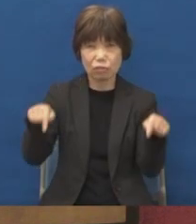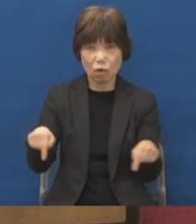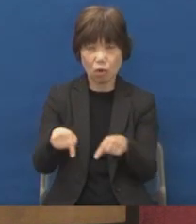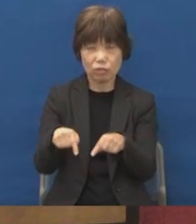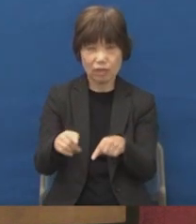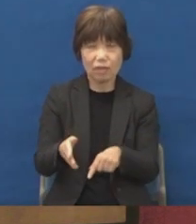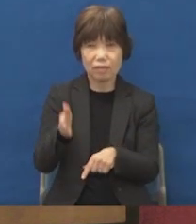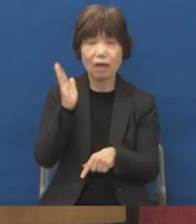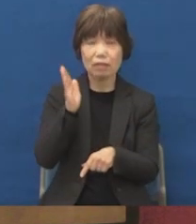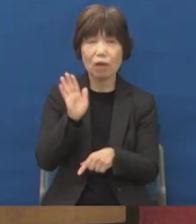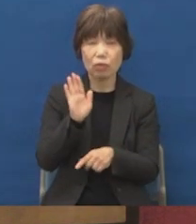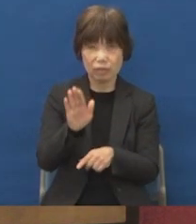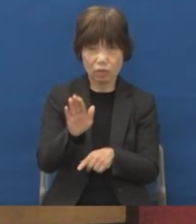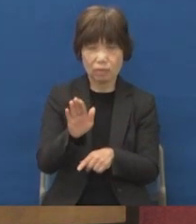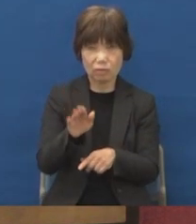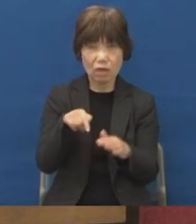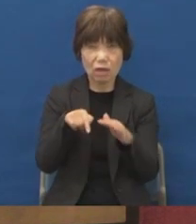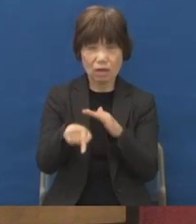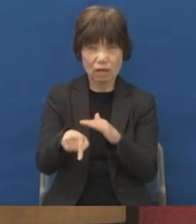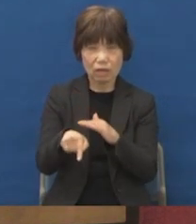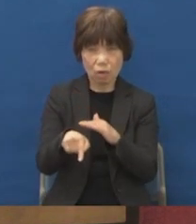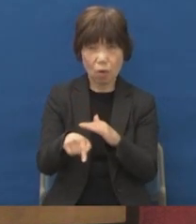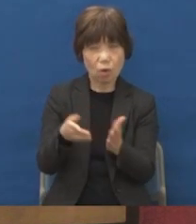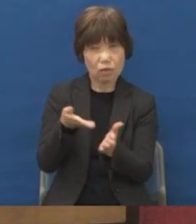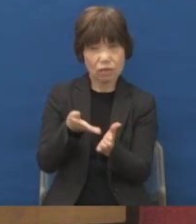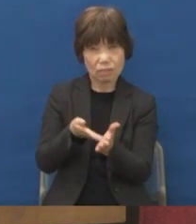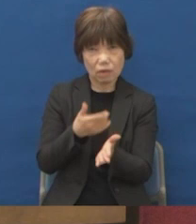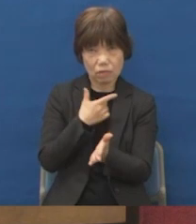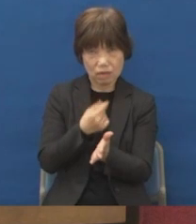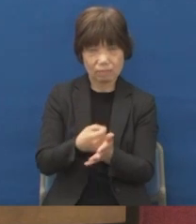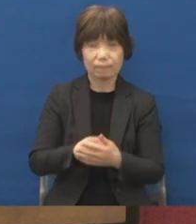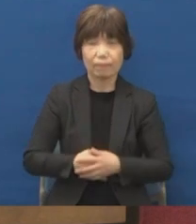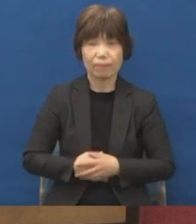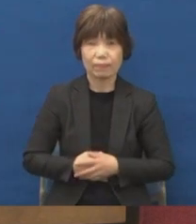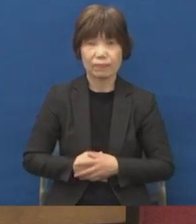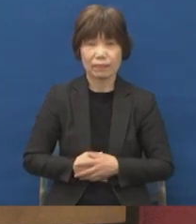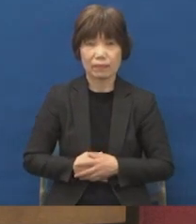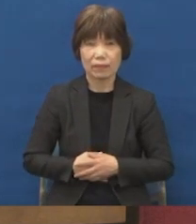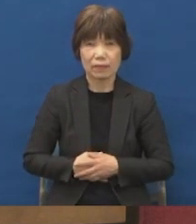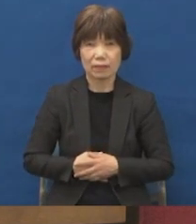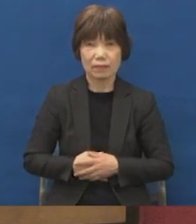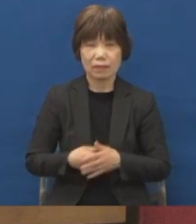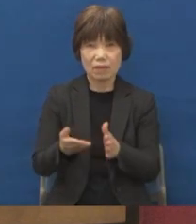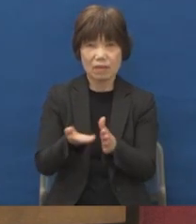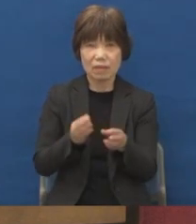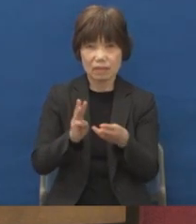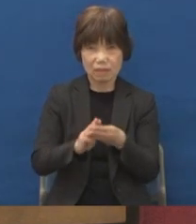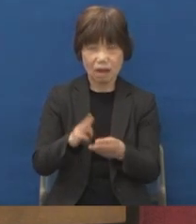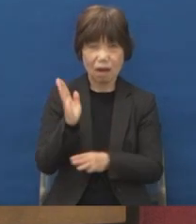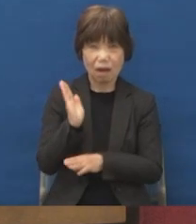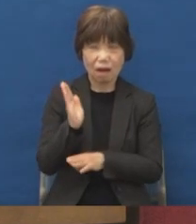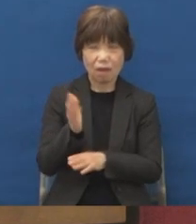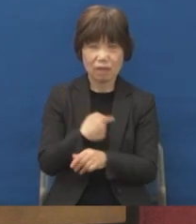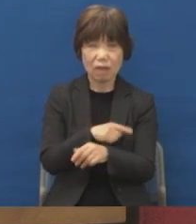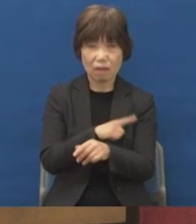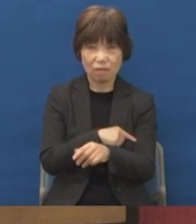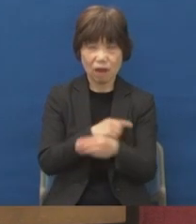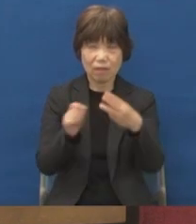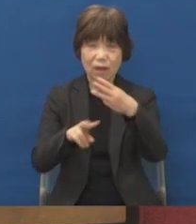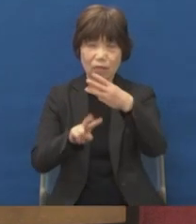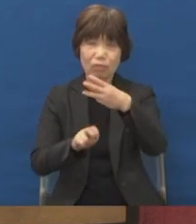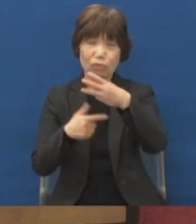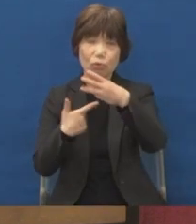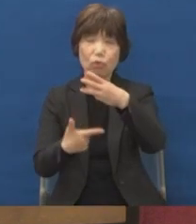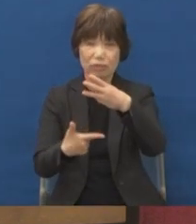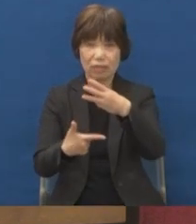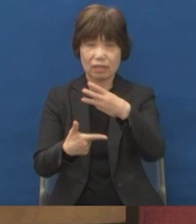ますので、その理由を述べ討論します。岸田政権は3月26日、日本、